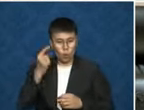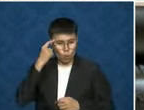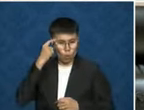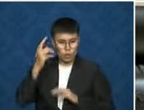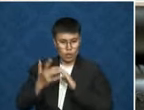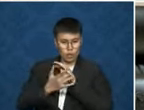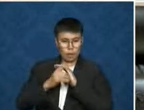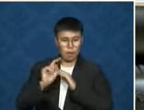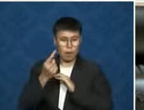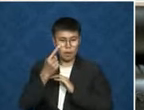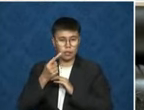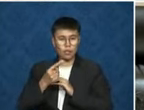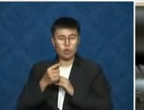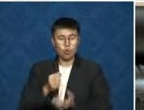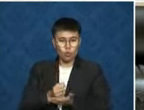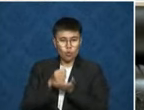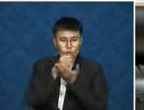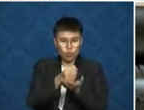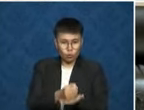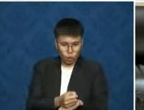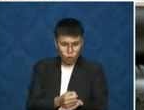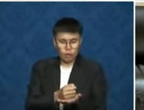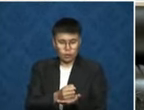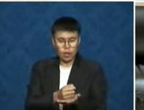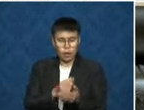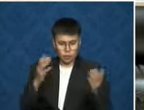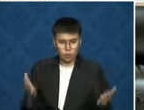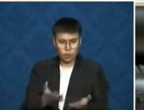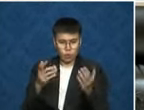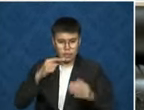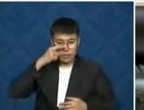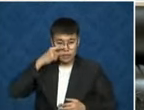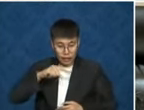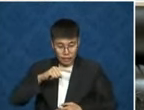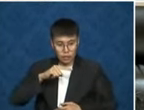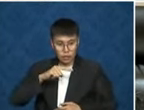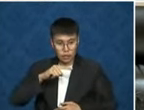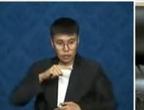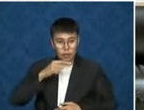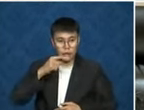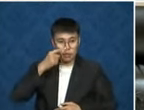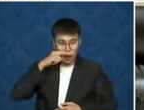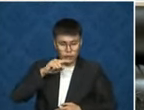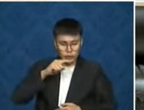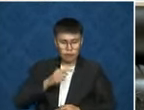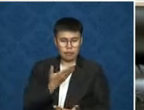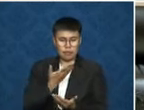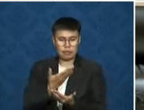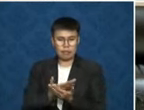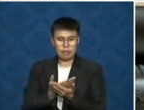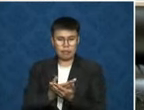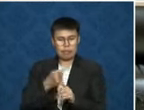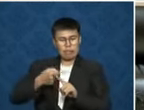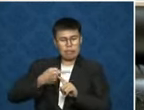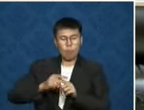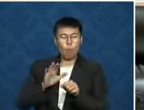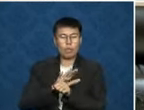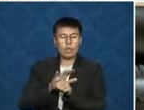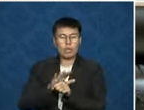ประดิษฐ์เป็นเครื่องมือที่สามารถนำพาประเทศไทยให้หลุดจากกับดักรายได้ปานกลางได้ค่ะก่อนหน้